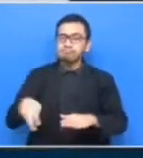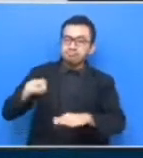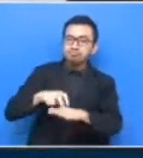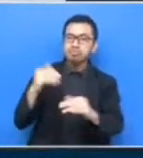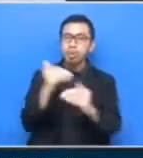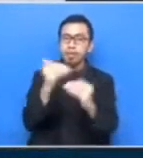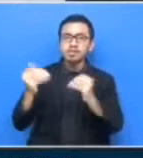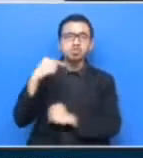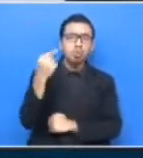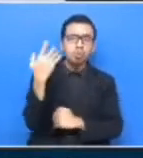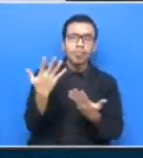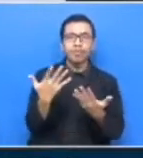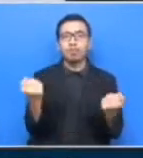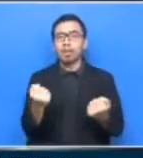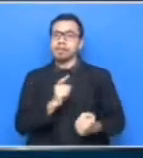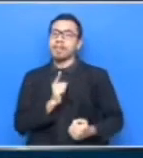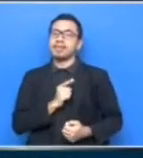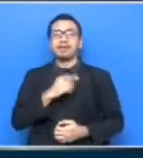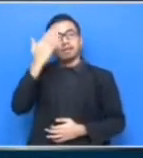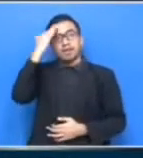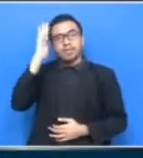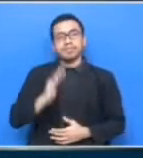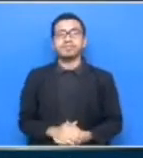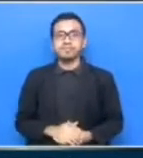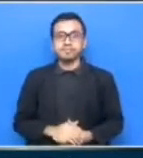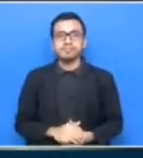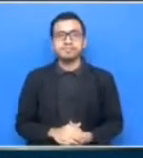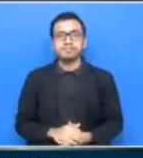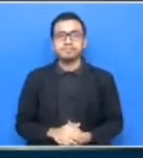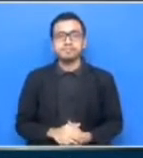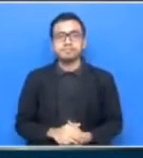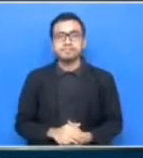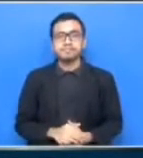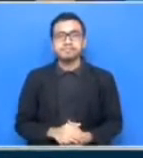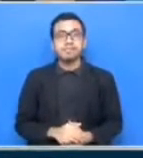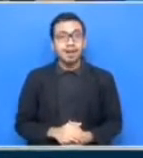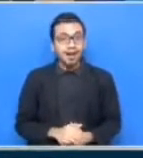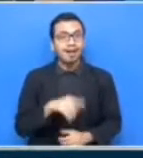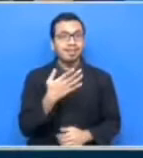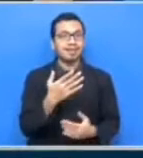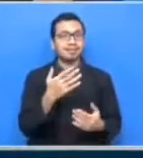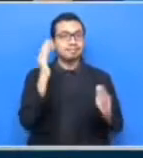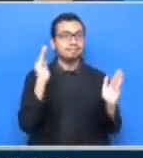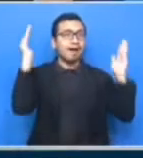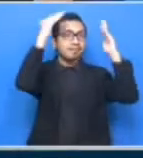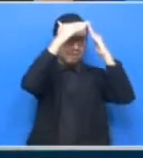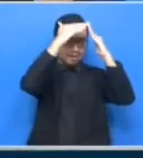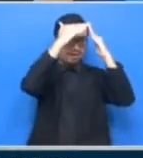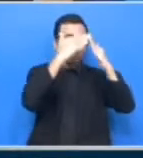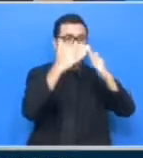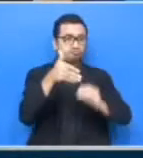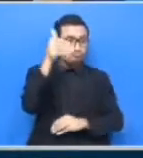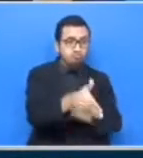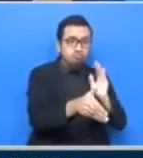keluarga kendaraan keluarga kendaraan keluarga jika sudah di Makassar Apakah sudah berkoordinasi dengan gugus tugas di